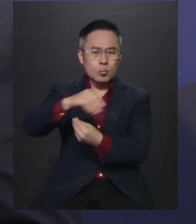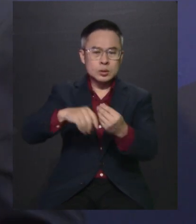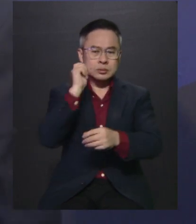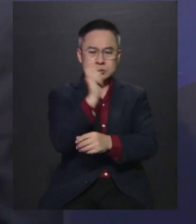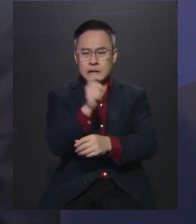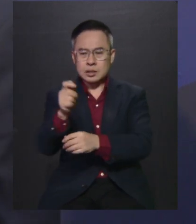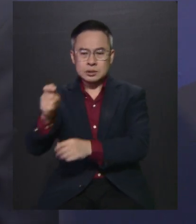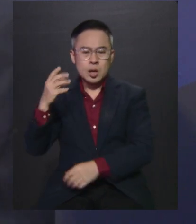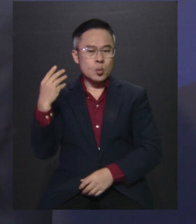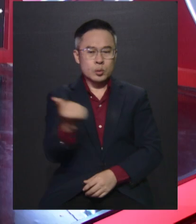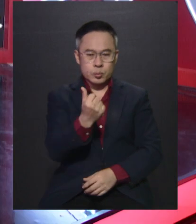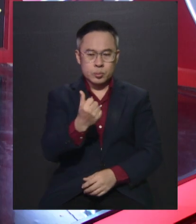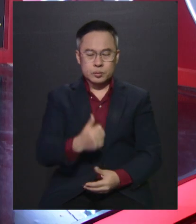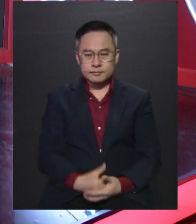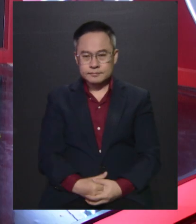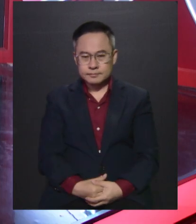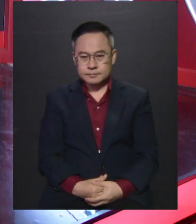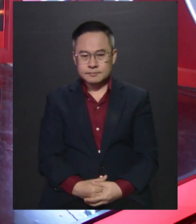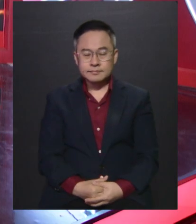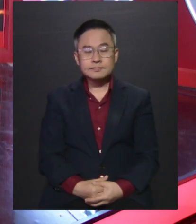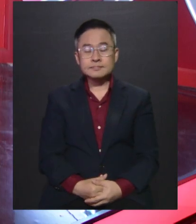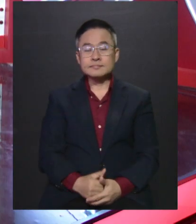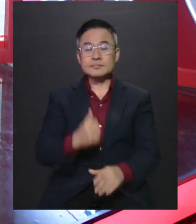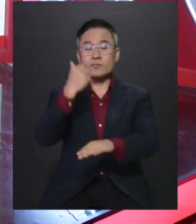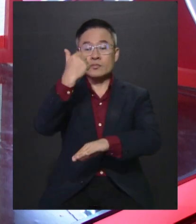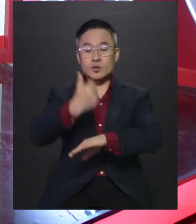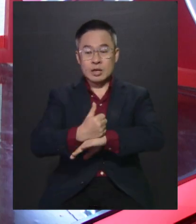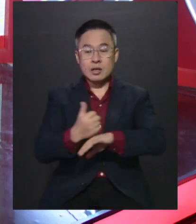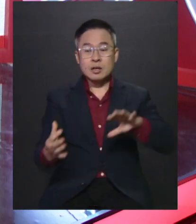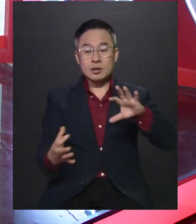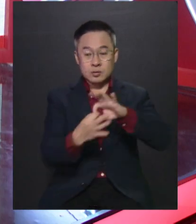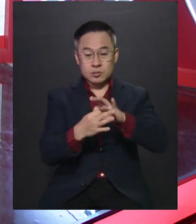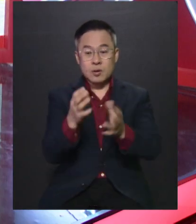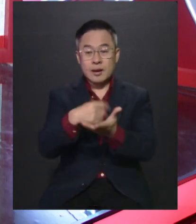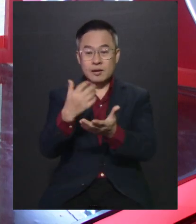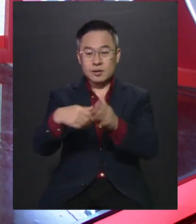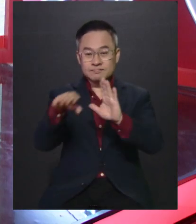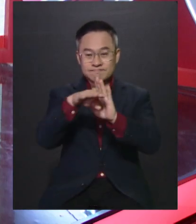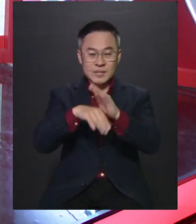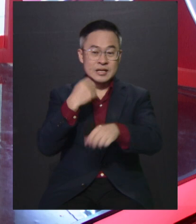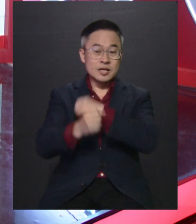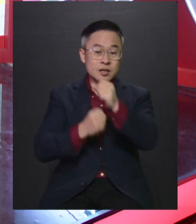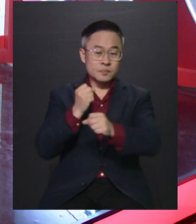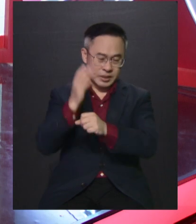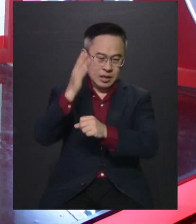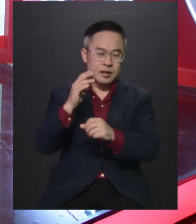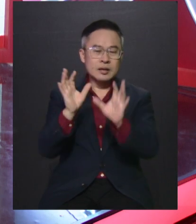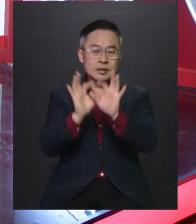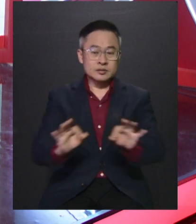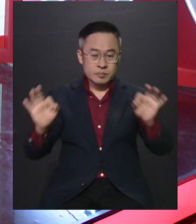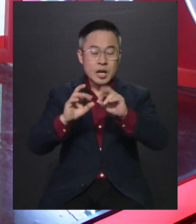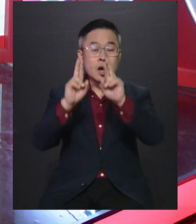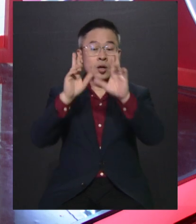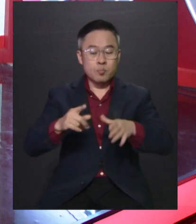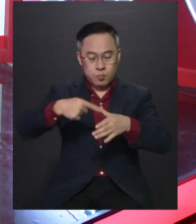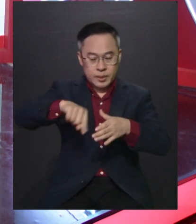าได้รวดเร็วยิ่งขึ้นครับ นี่ก็เป็นนิมิตหมายอันดีในการวงการกีฬาไทยบ้านเราในปีหน้านะฮะเรื่องของการจัดการหลังบ้านรวมถึง